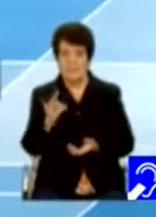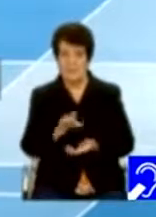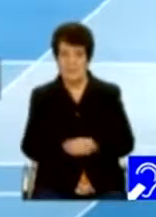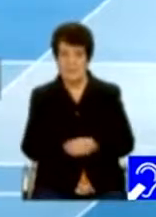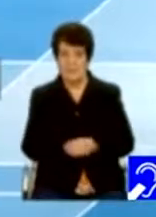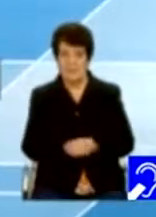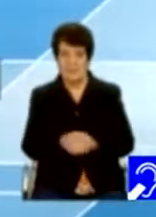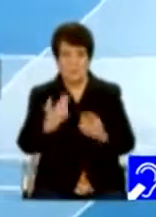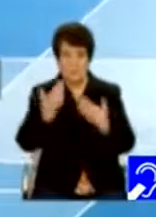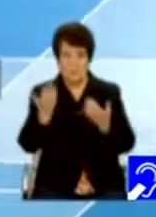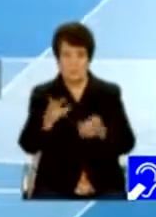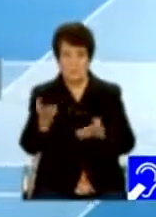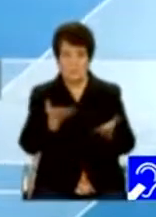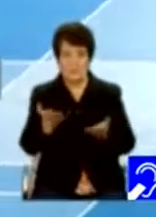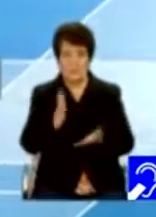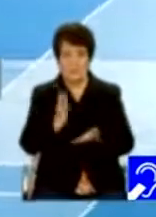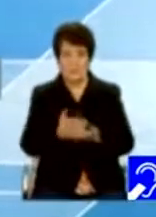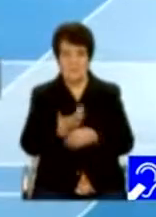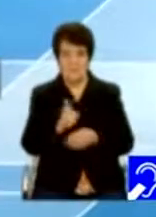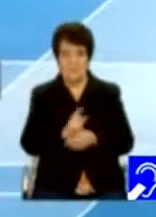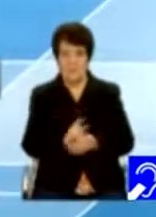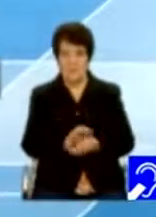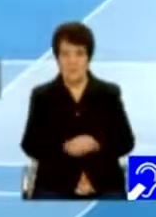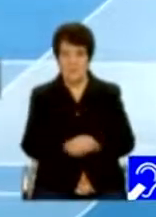Dar nici nu știu dacă este